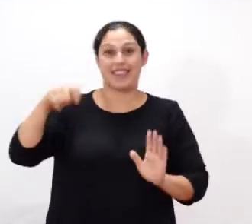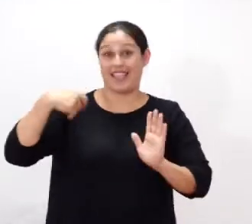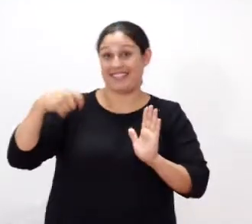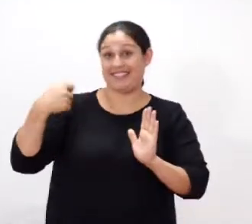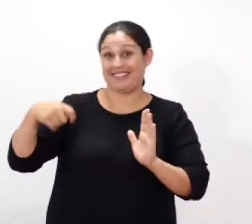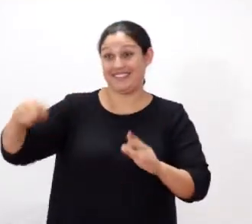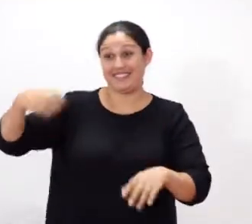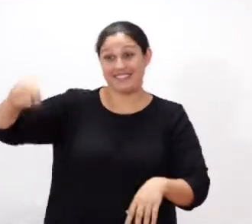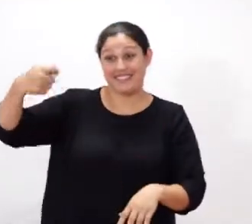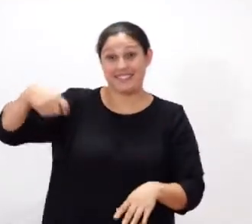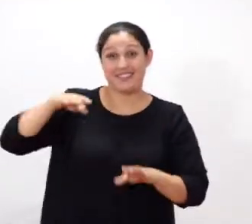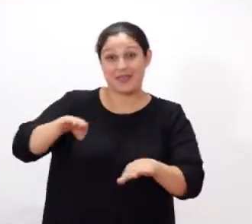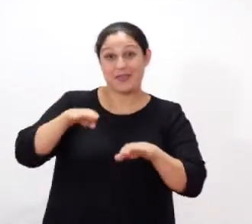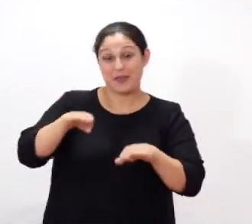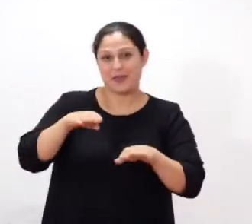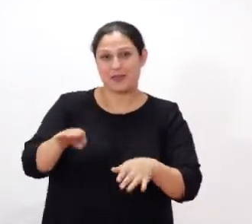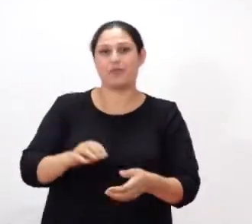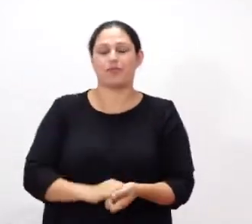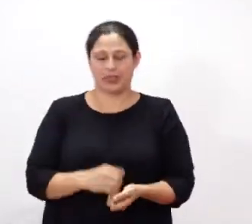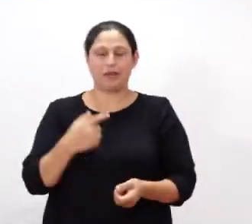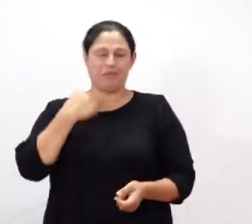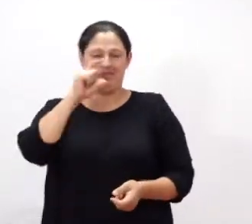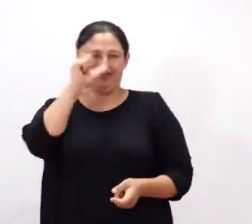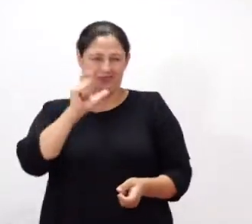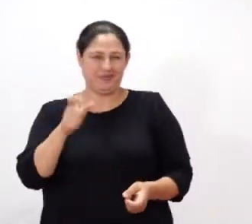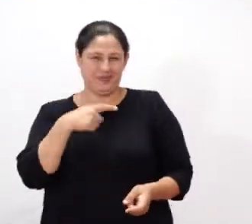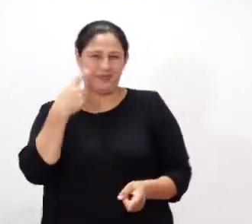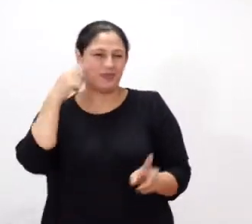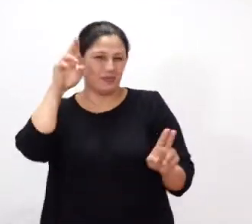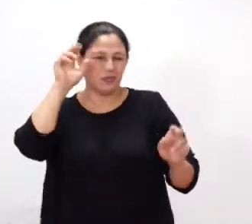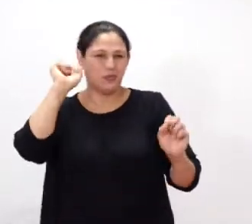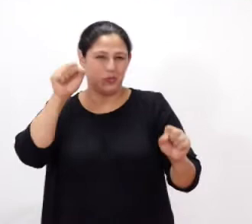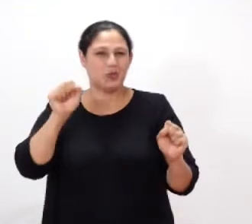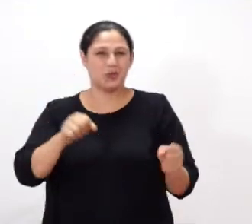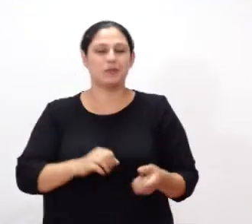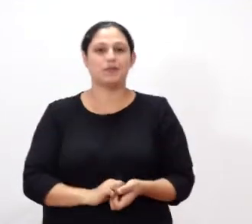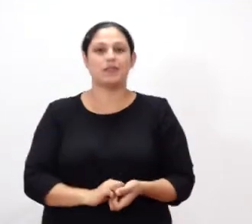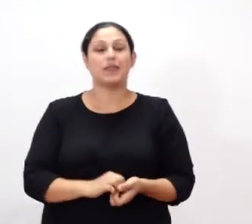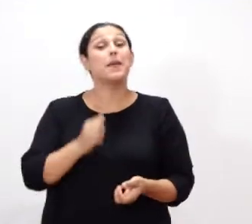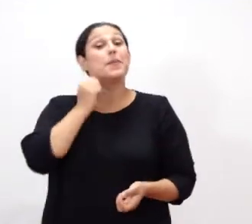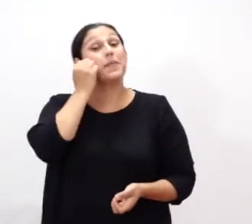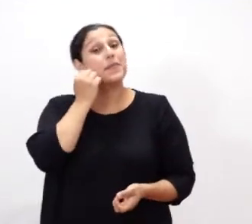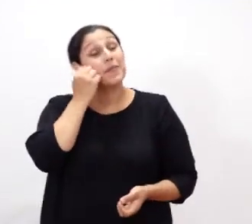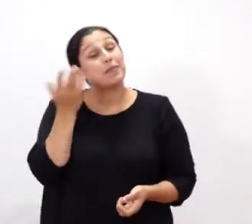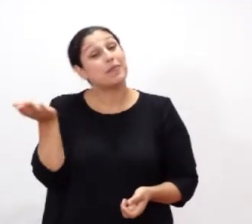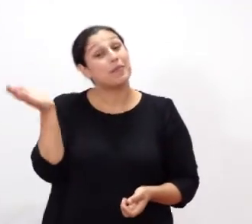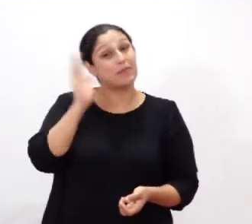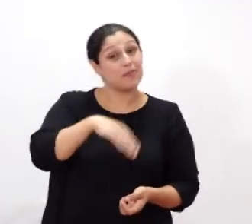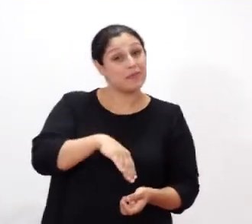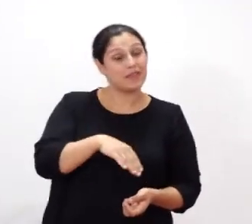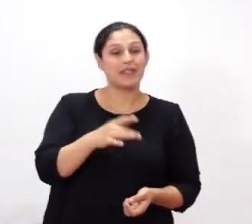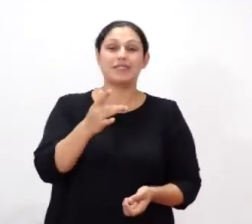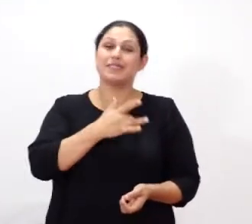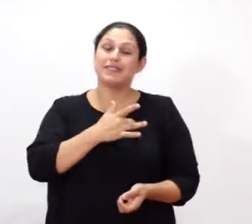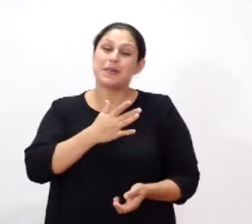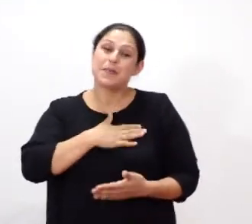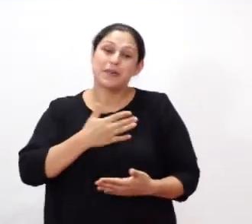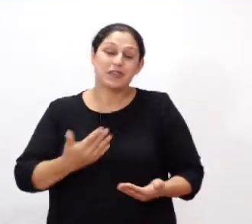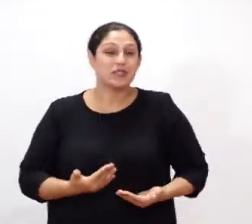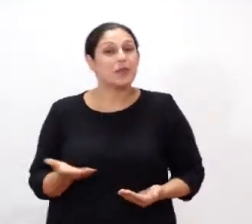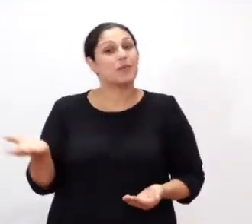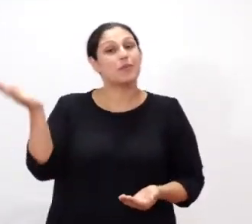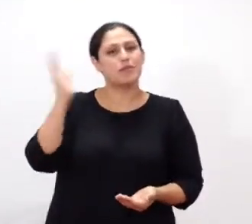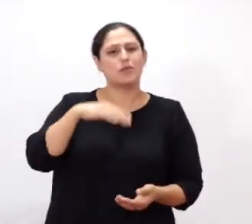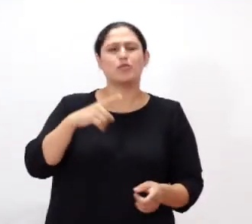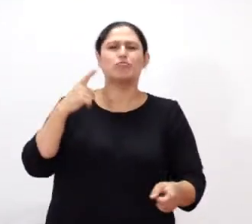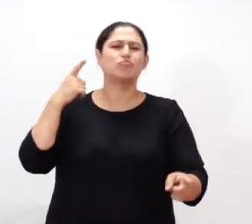دوزنده اکنون من یک شعر گویم کنی مرحمت بی بی جانم می آید دل و جانم می آید